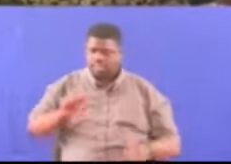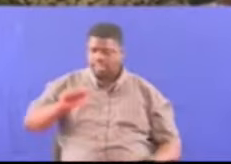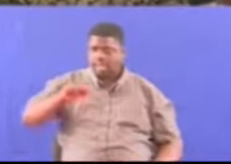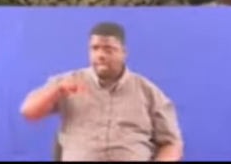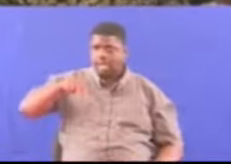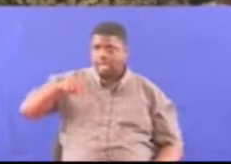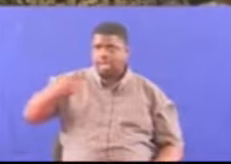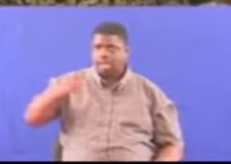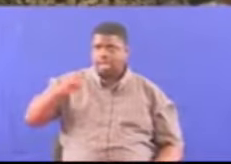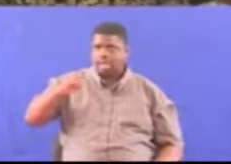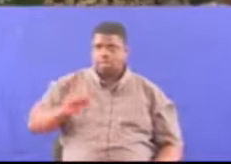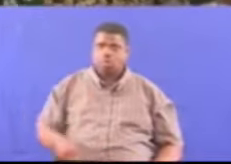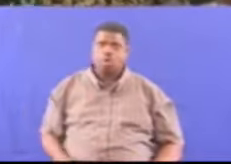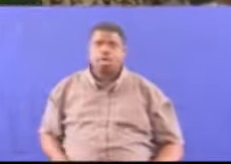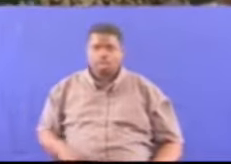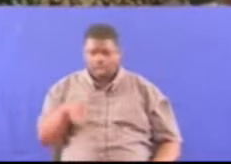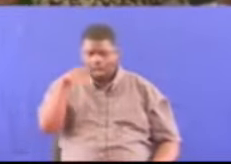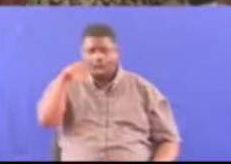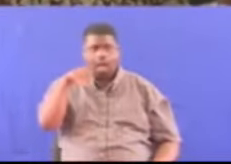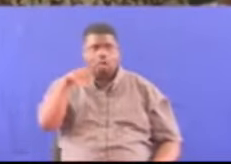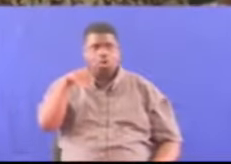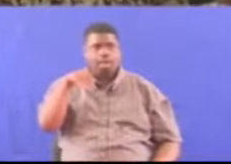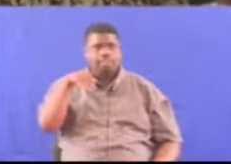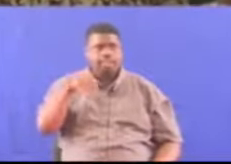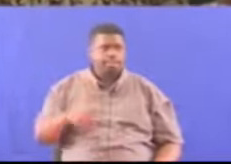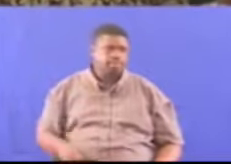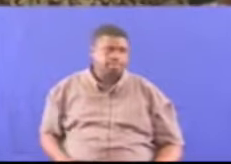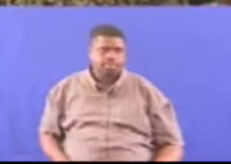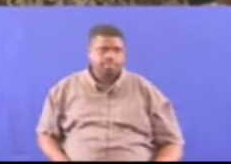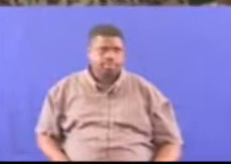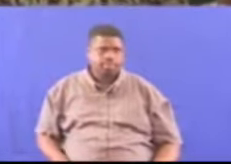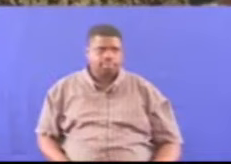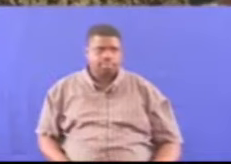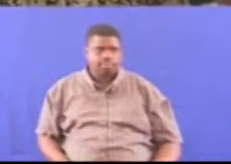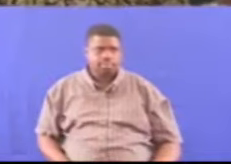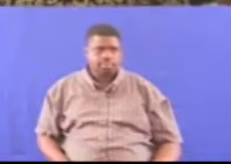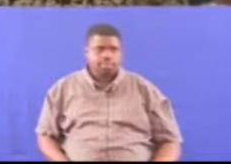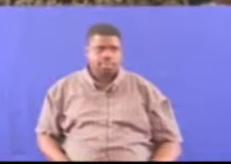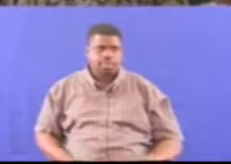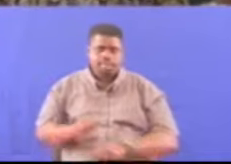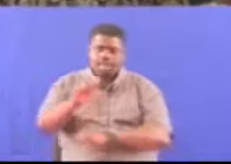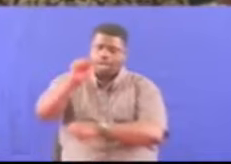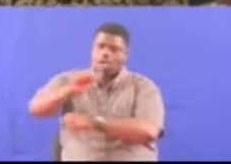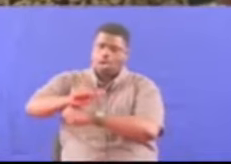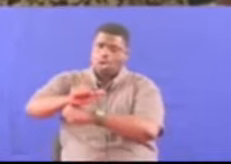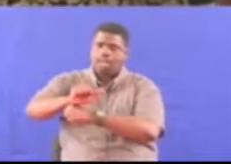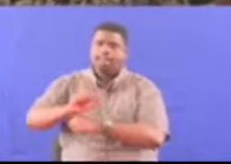kwa ajili ya maelezo ya utangulizi. Karibu sana.